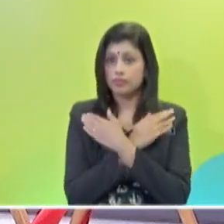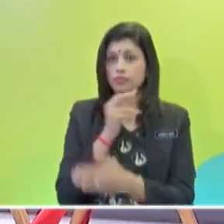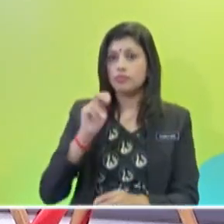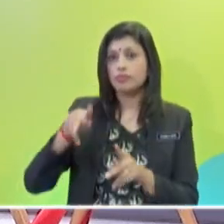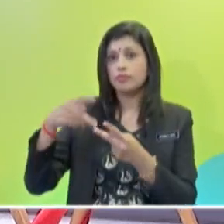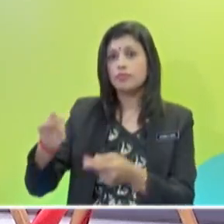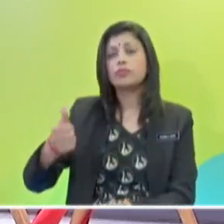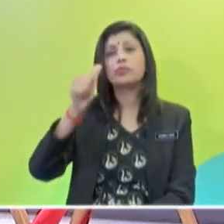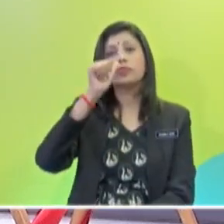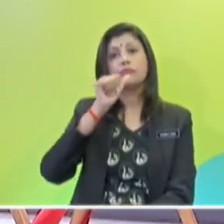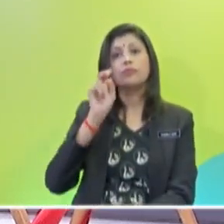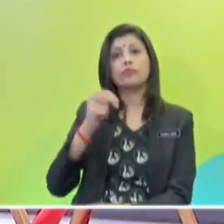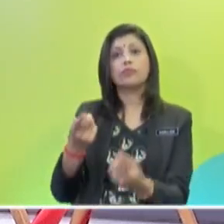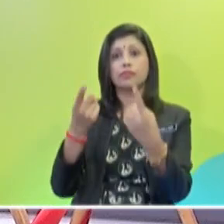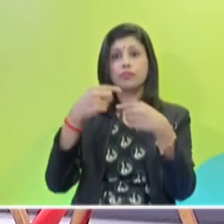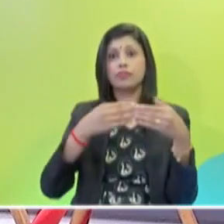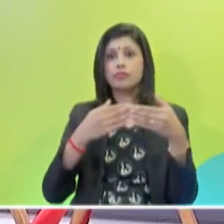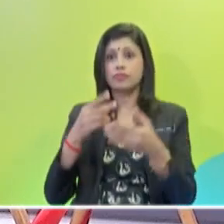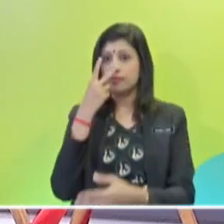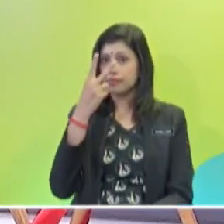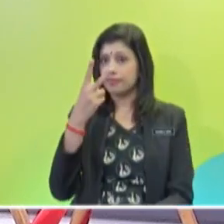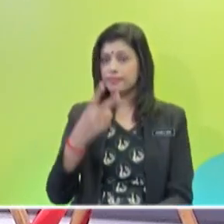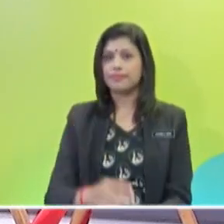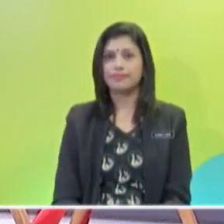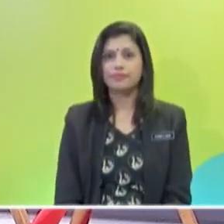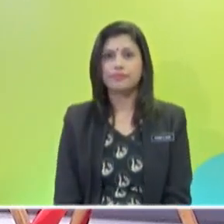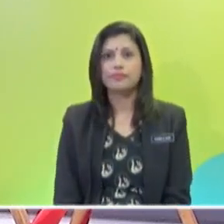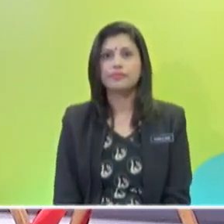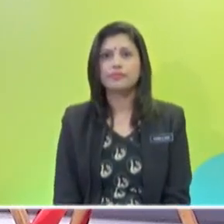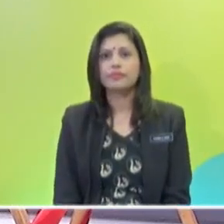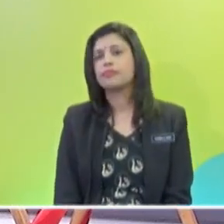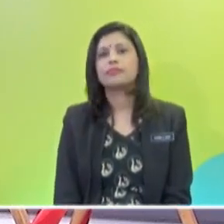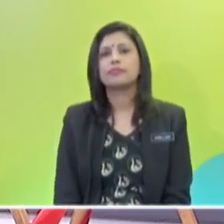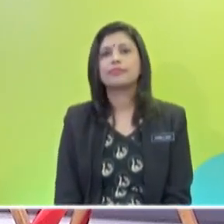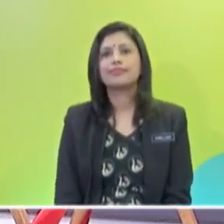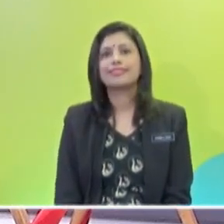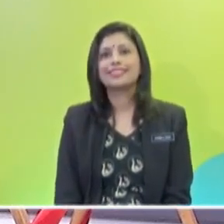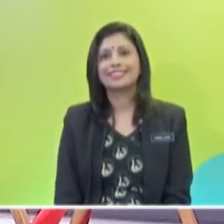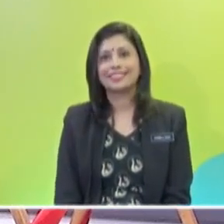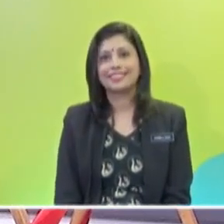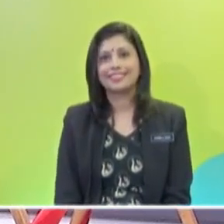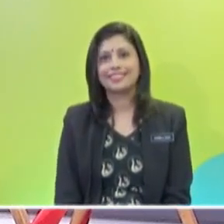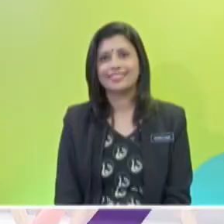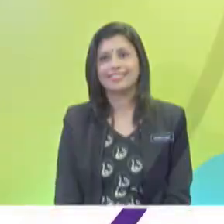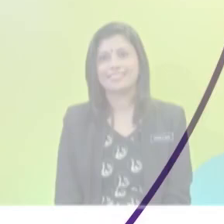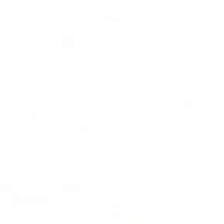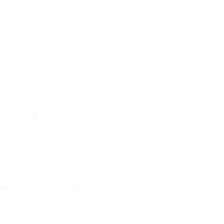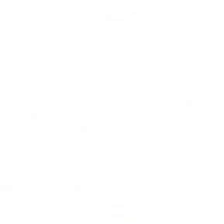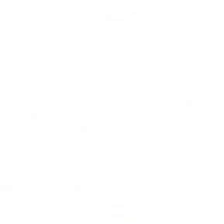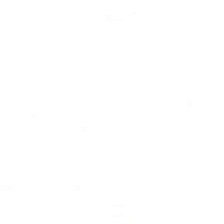juga murid-murid. Jangan ke mana-mana. Selepas ini kita akan kembali dalam Prasekolah.